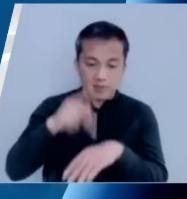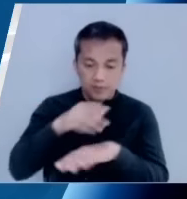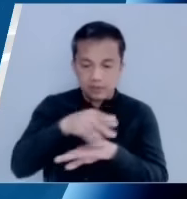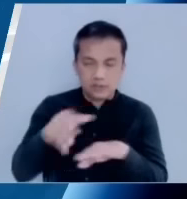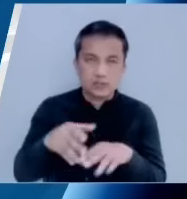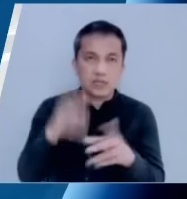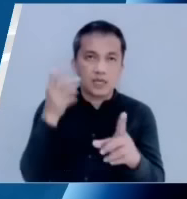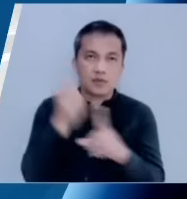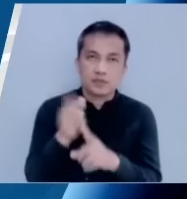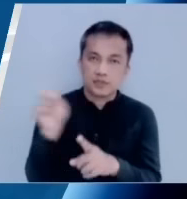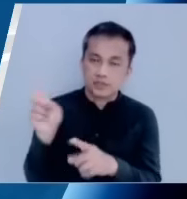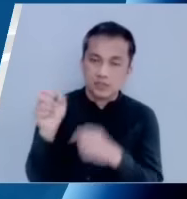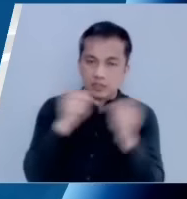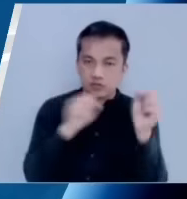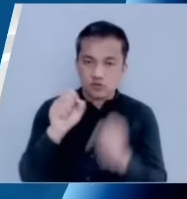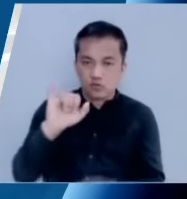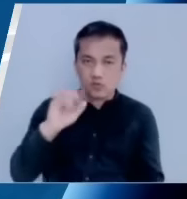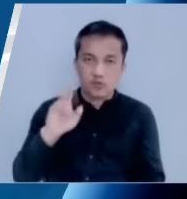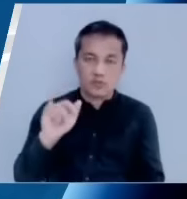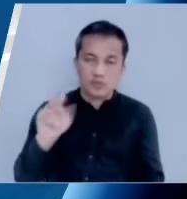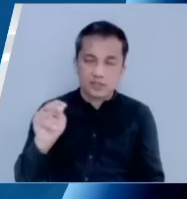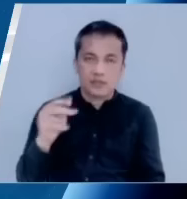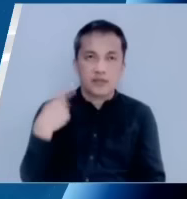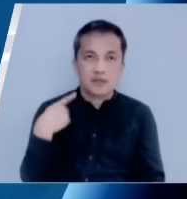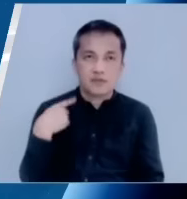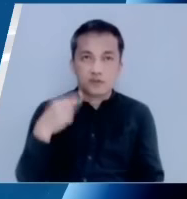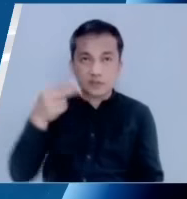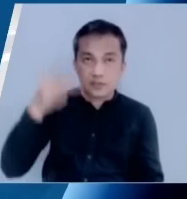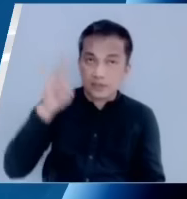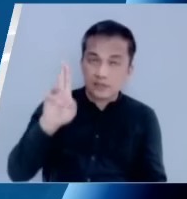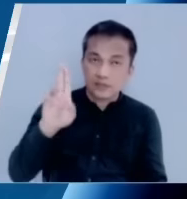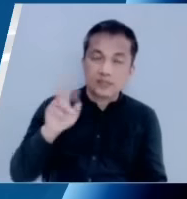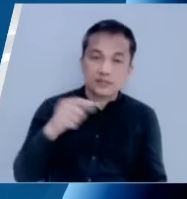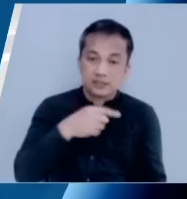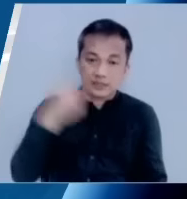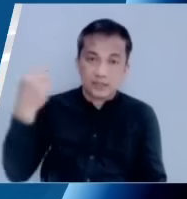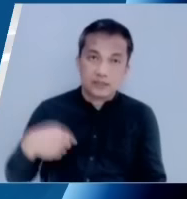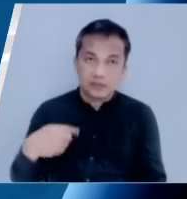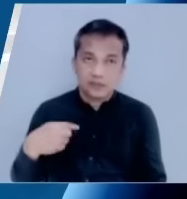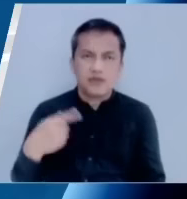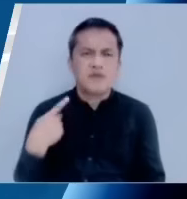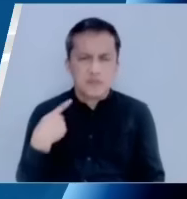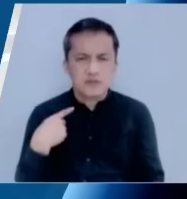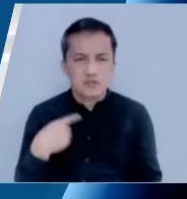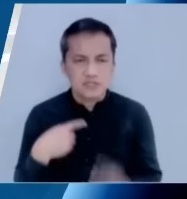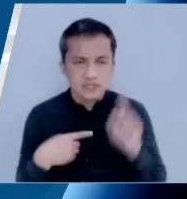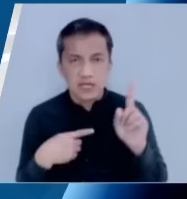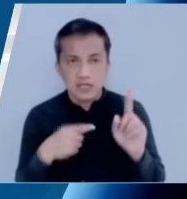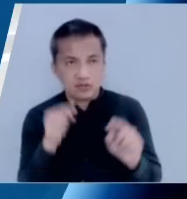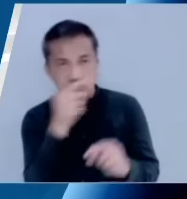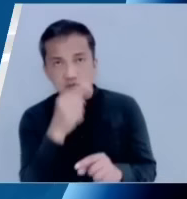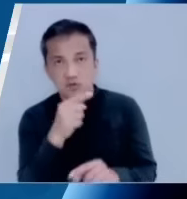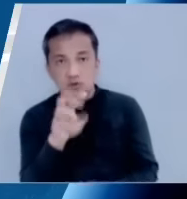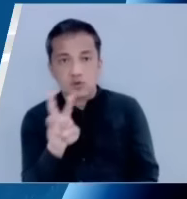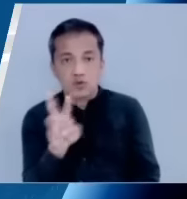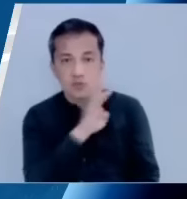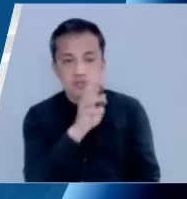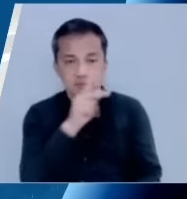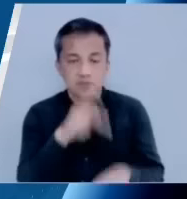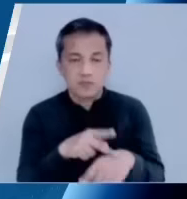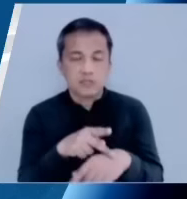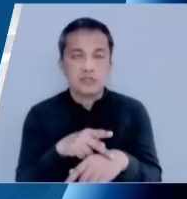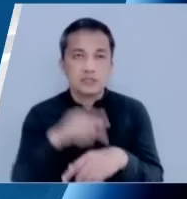nga bagyong hulyan. Meron po dito sa bandang itaas sa may mainland China po yan at meron ding isa dito sa may West Philippine Sea kaya po ito